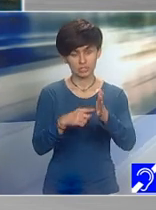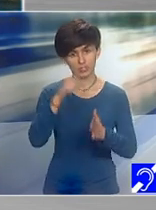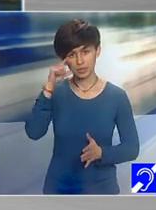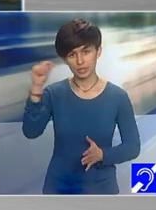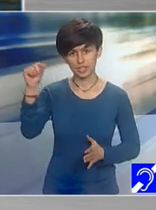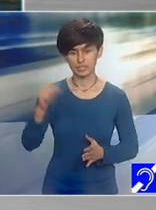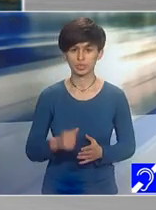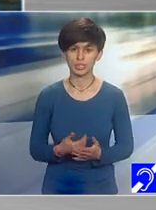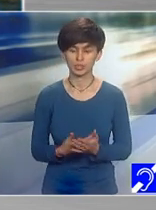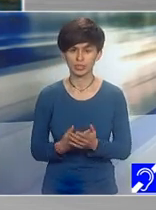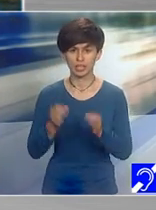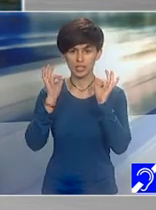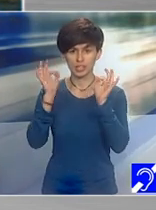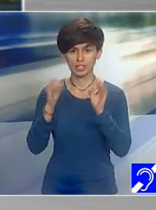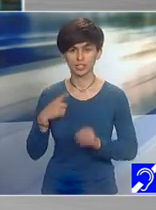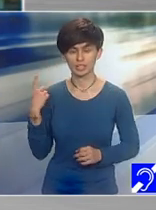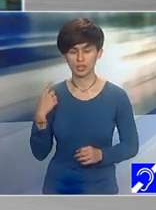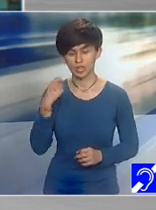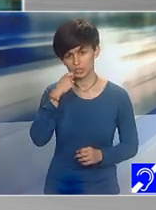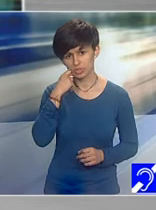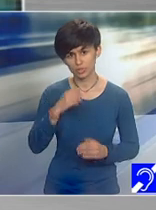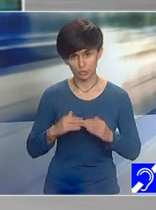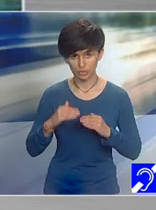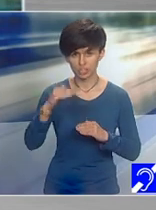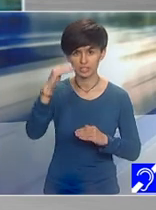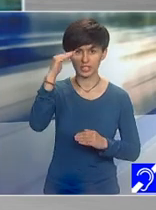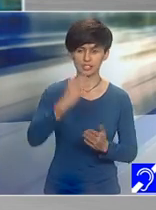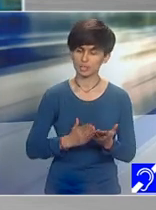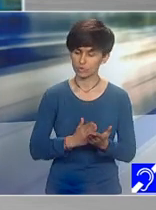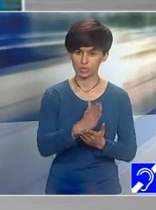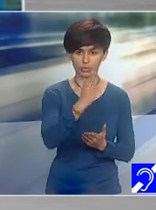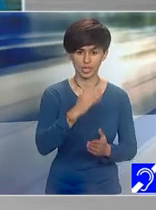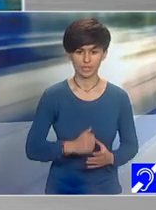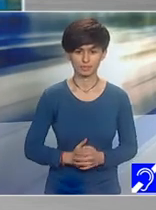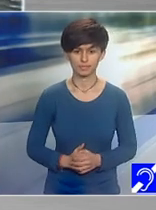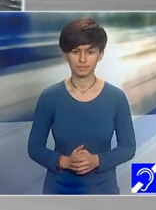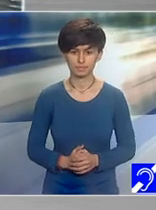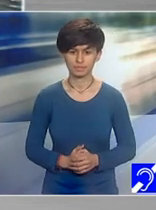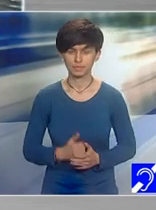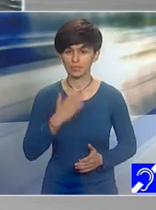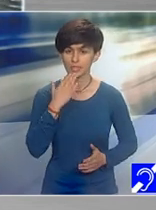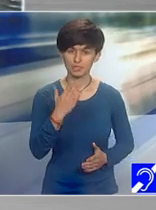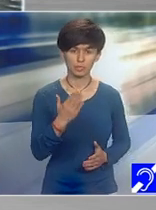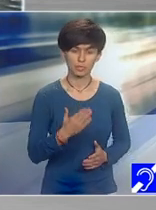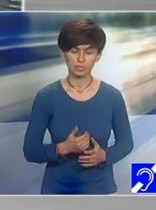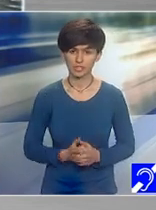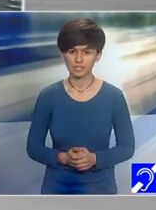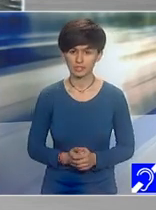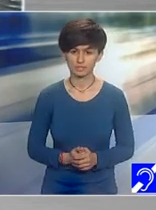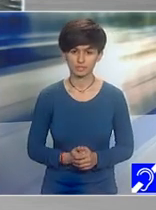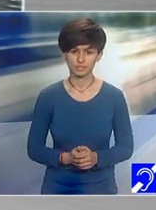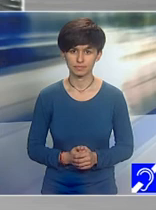vieții în municipiul Cluj-Napoca să crească în continuare și să rămânem în top acolo unde suntem acum. Vă mulțumesc foarte mult. E momentul